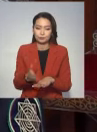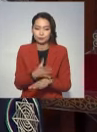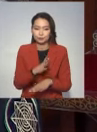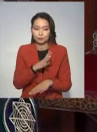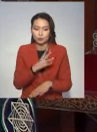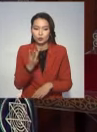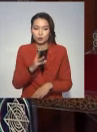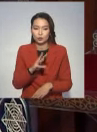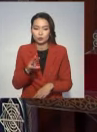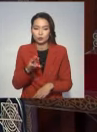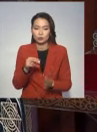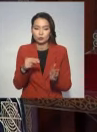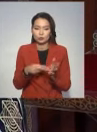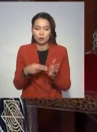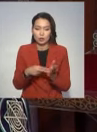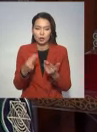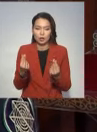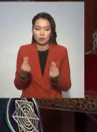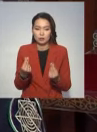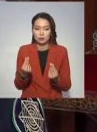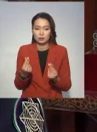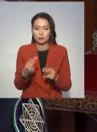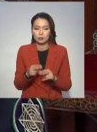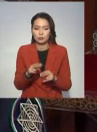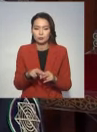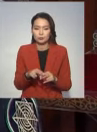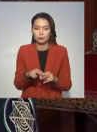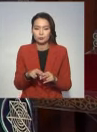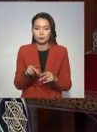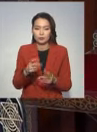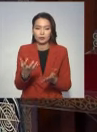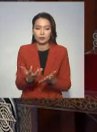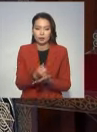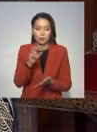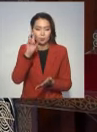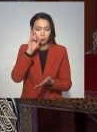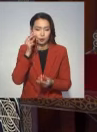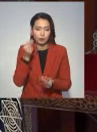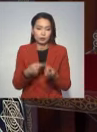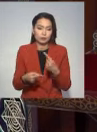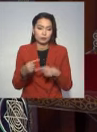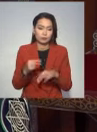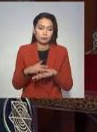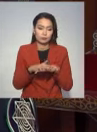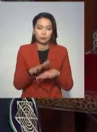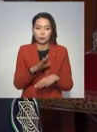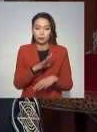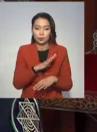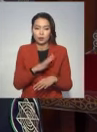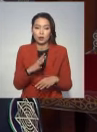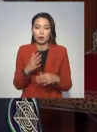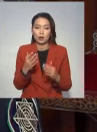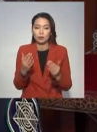3 миллион сомасына ақша қаражаттары толықтай табылып, мемлекет кірісіне өндірілді. Сонымен қатар